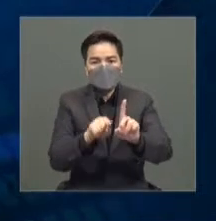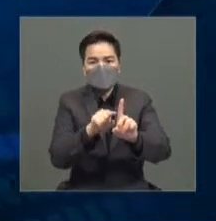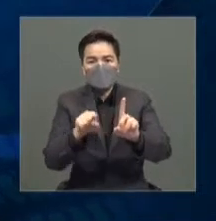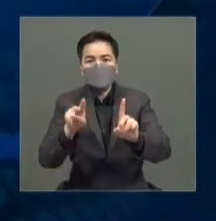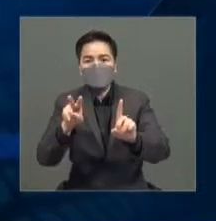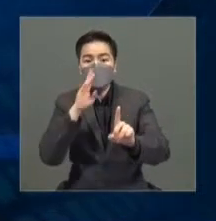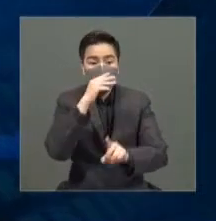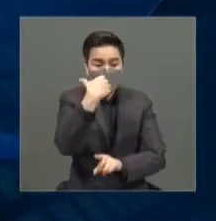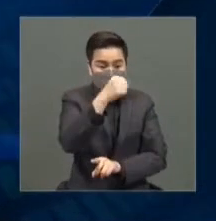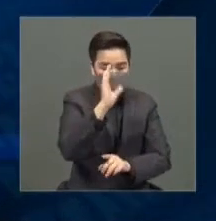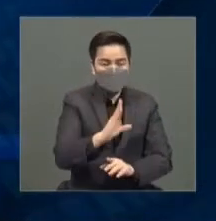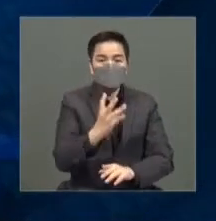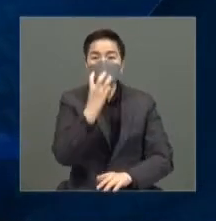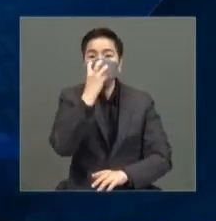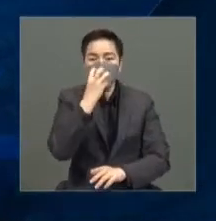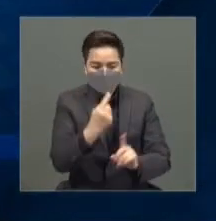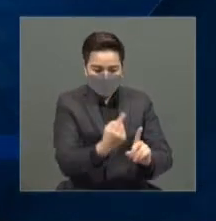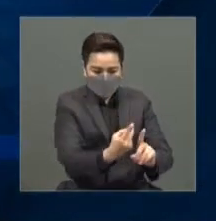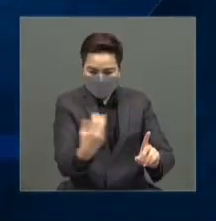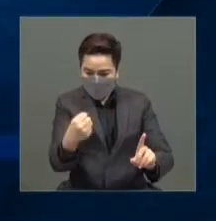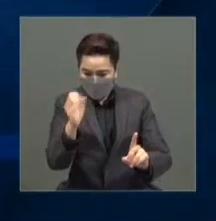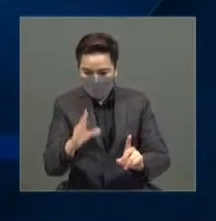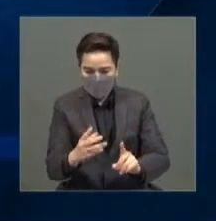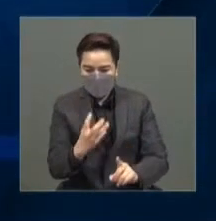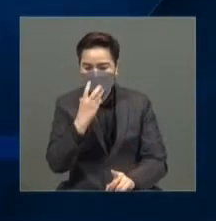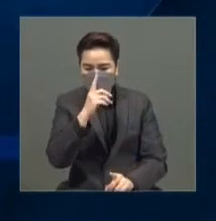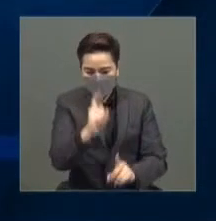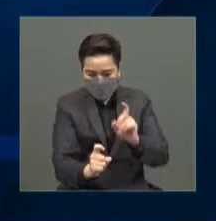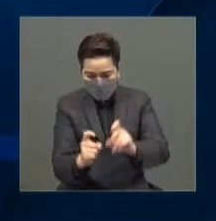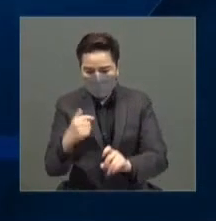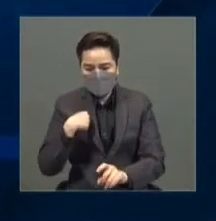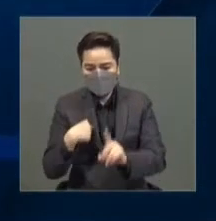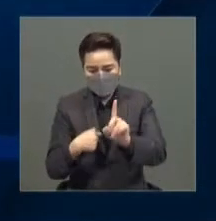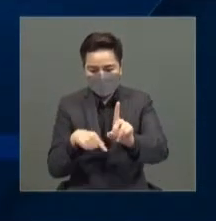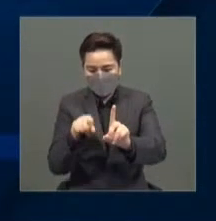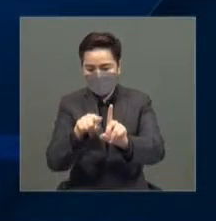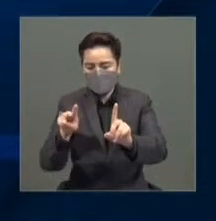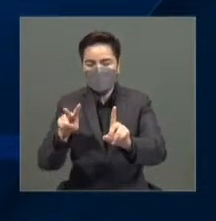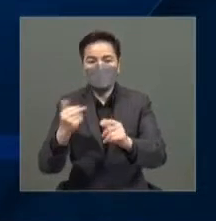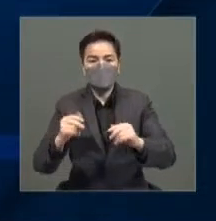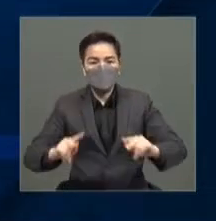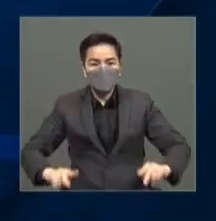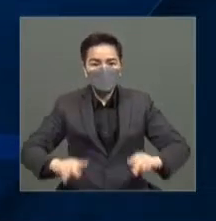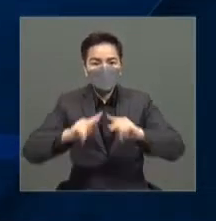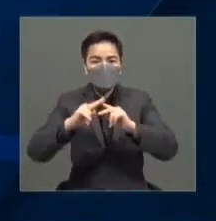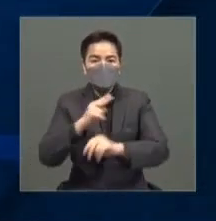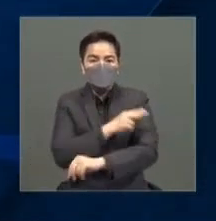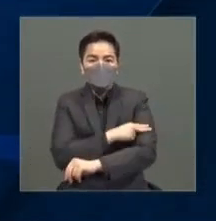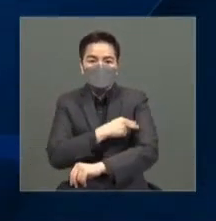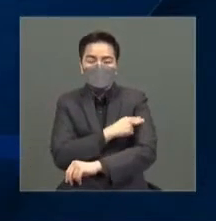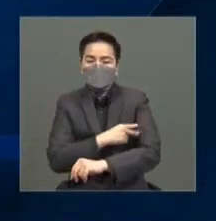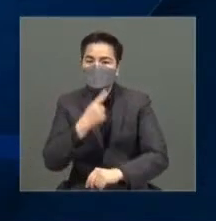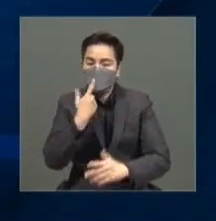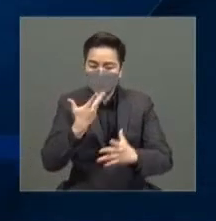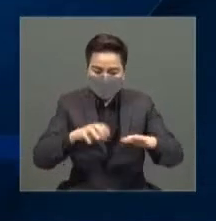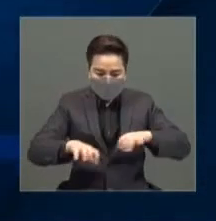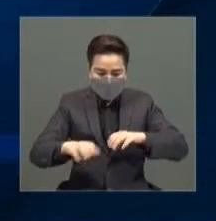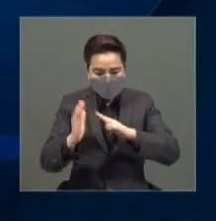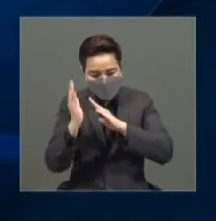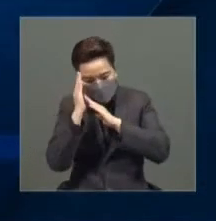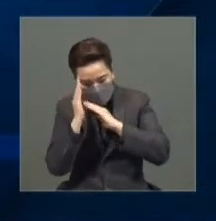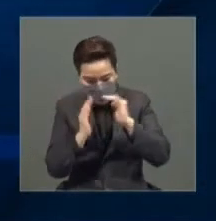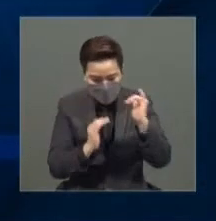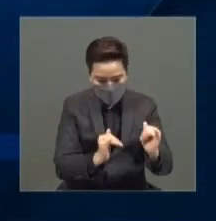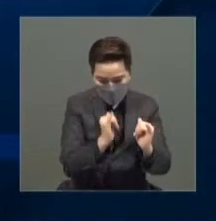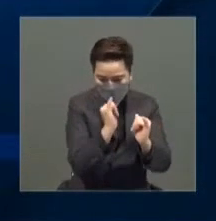นะคะก็เป็นตัวเลขที่ทางกระทรวงสาธารณสุขเองก็เฝ้าระวังอย่างใกล้ชิดแล้วก็นำไปสู่มาตรการการจัดการเตียงและ